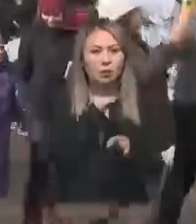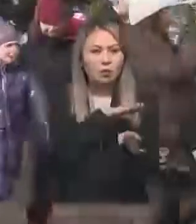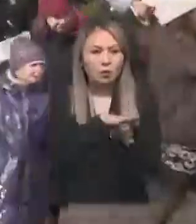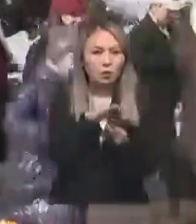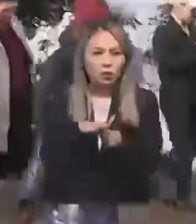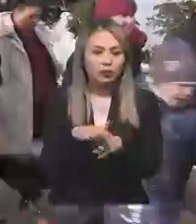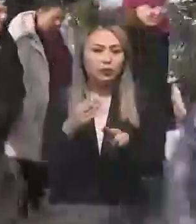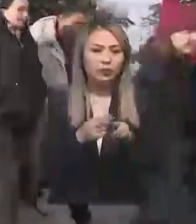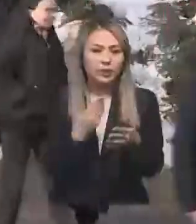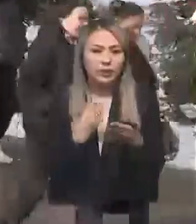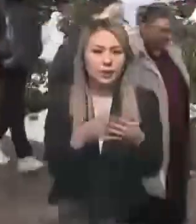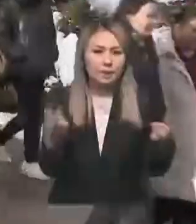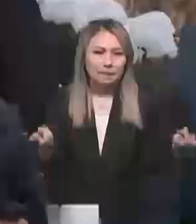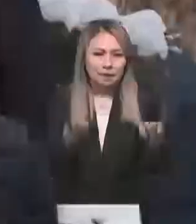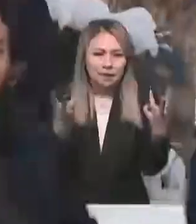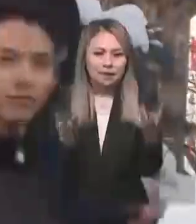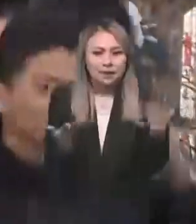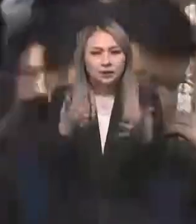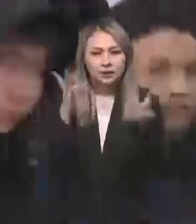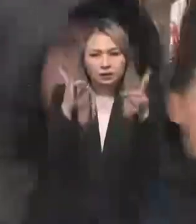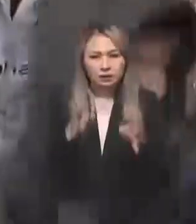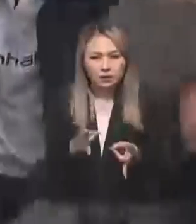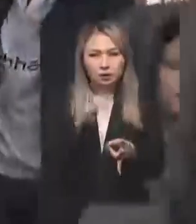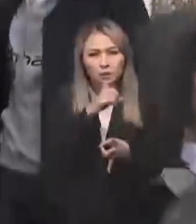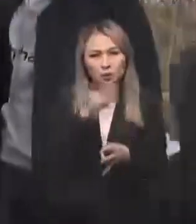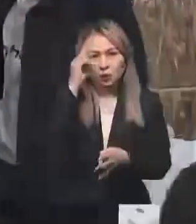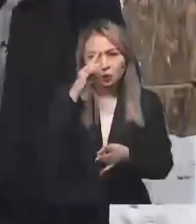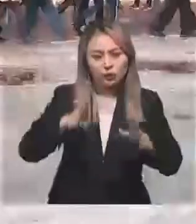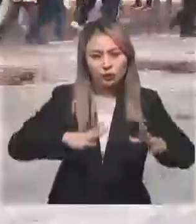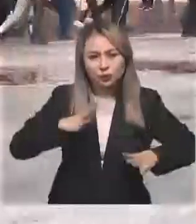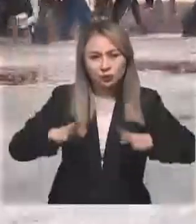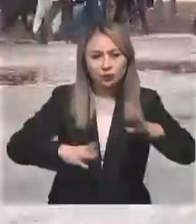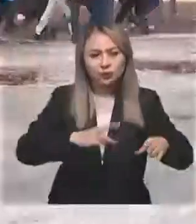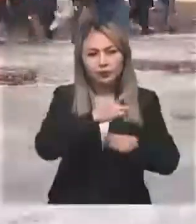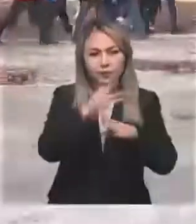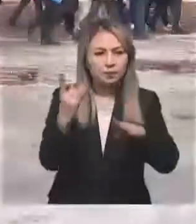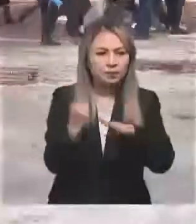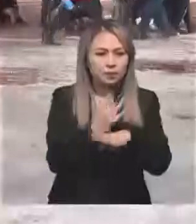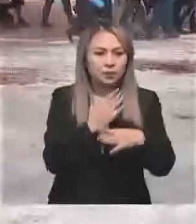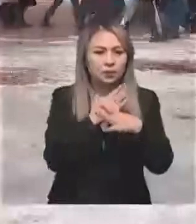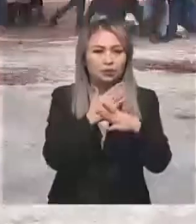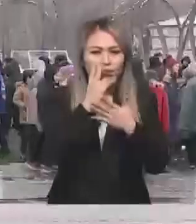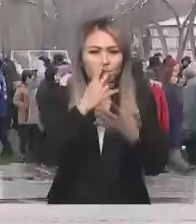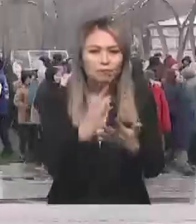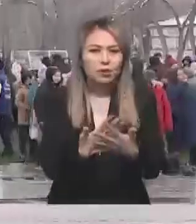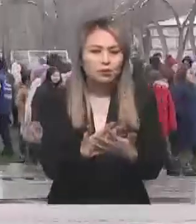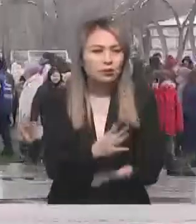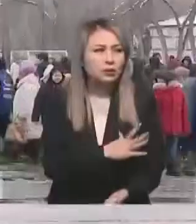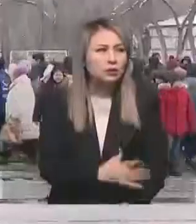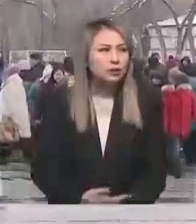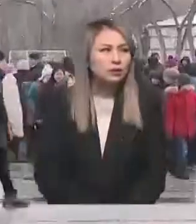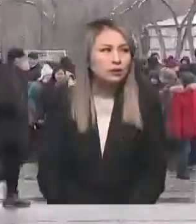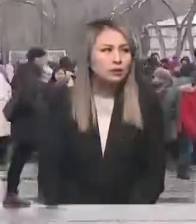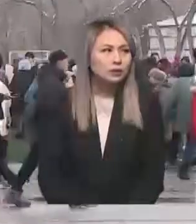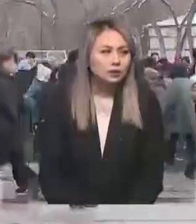дейді мамандар. Мәселен, өрт шығып жарақат алатындар болады. Оқу жаттығуда өртті сөндіру алғашқы көмек тәсілдері көрсетілді. Сейсмикалық жаттығудың